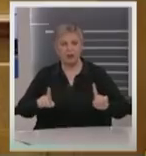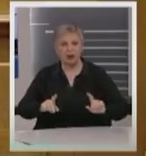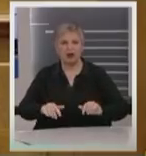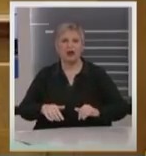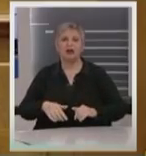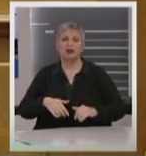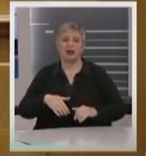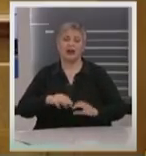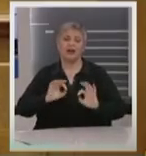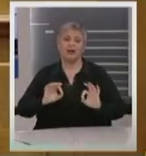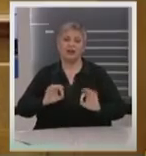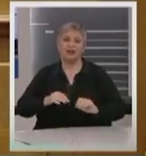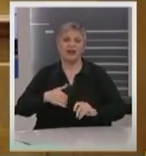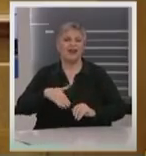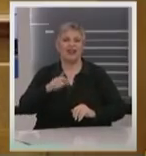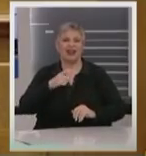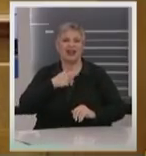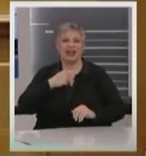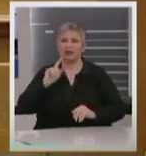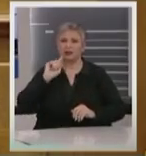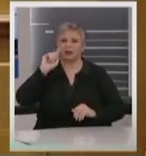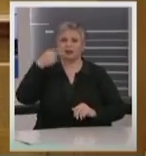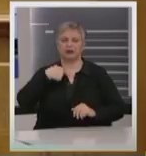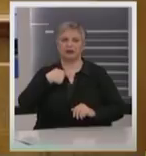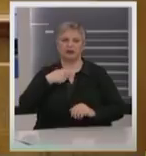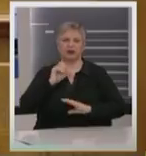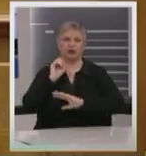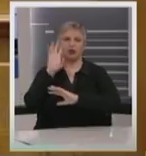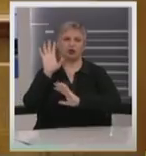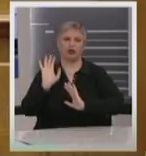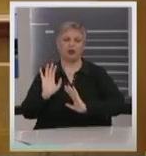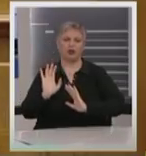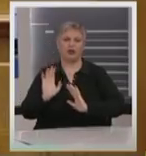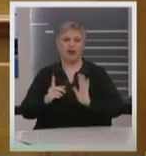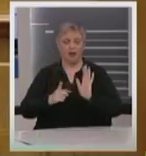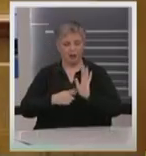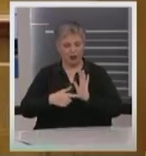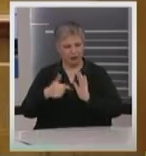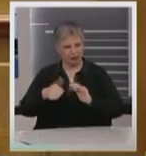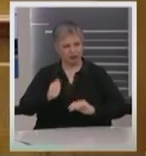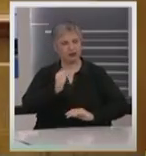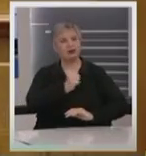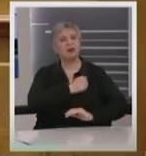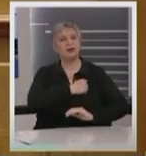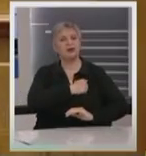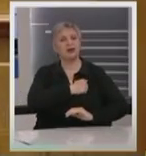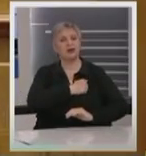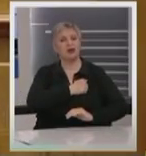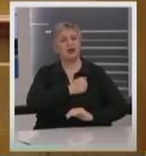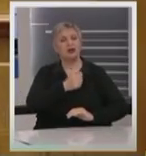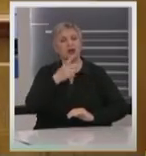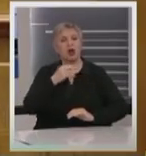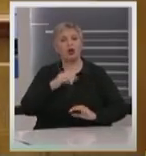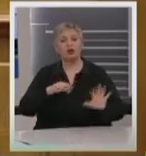ανάγκη εξωτερικών παρενέσεων. Γιατί θα το πιστεύει και γιατί το σχέδιο αυτό θα το έχει εγκρίνει με την ψήφο